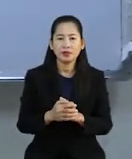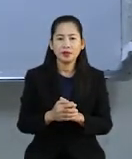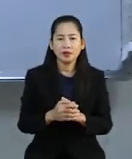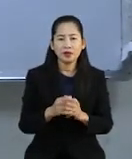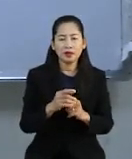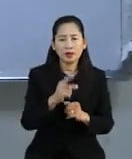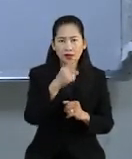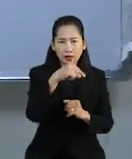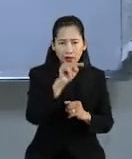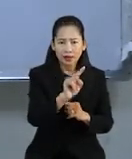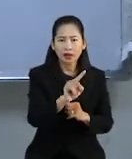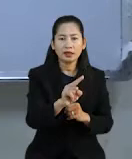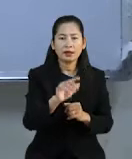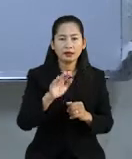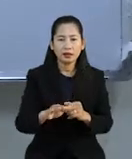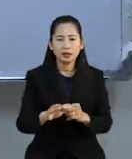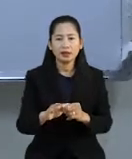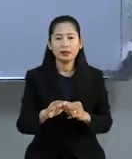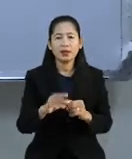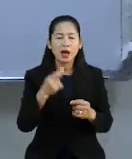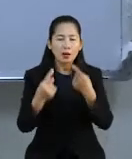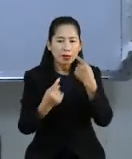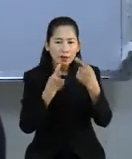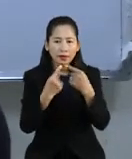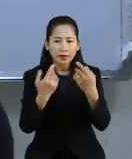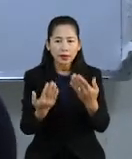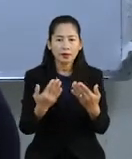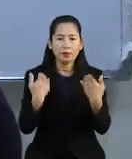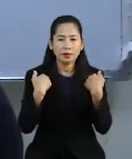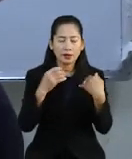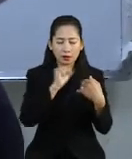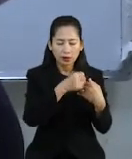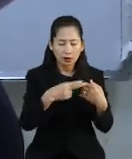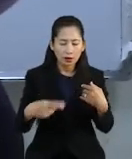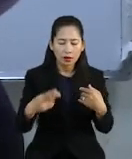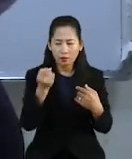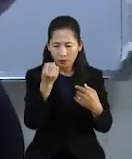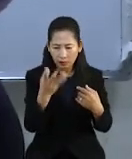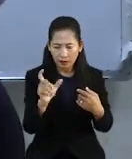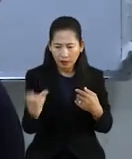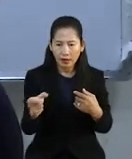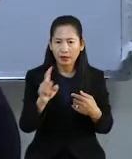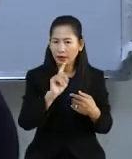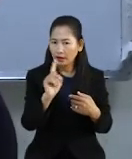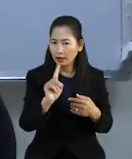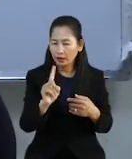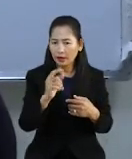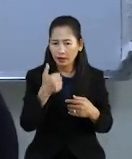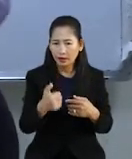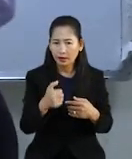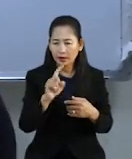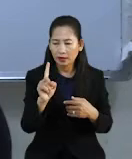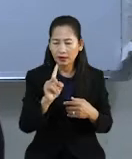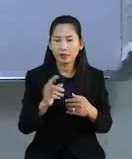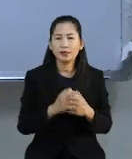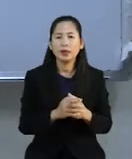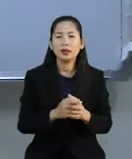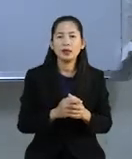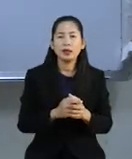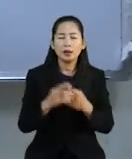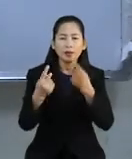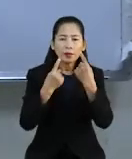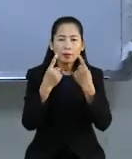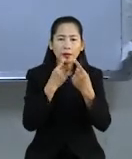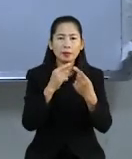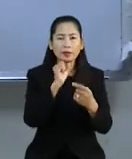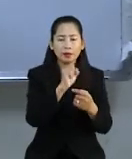nấu tìm mối xua thả ta nơi khăn ông ca xong tình yến đi miên tu ân còn mà nẹ nẹ nạc là chà chắc nên ông ca xong